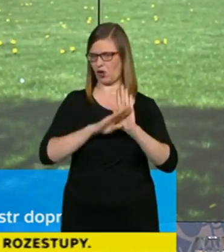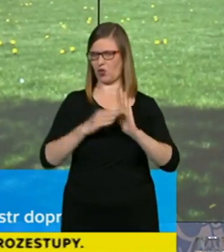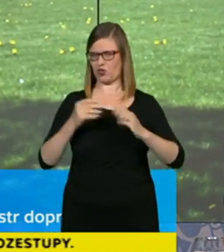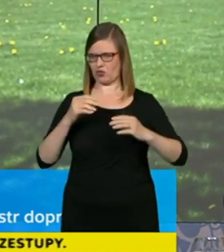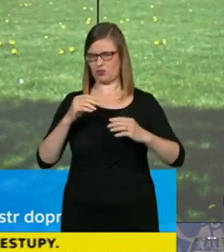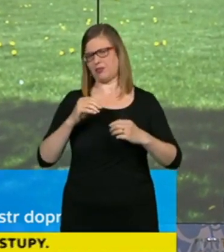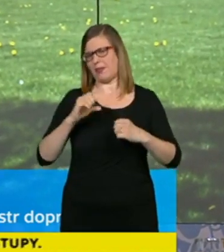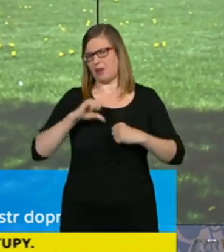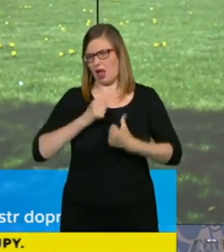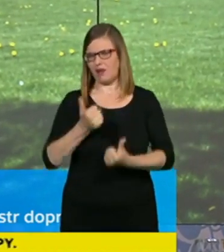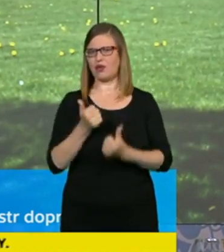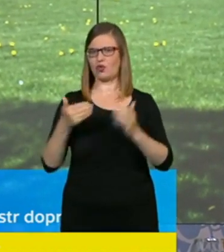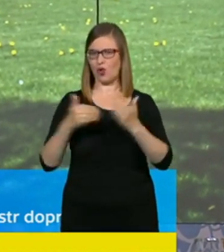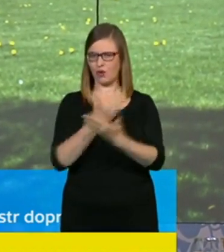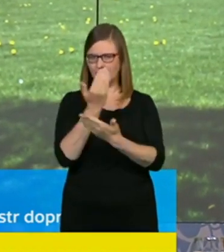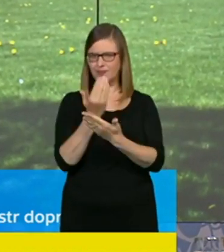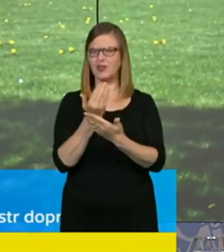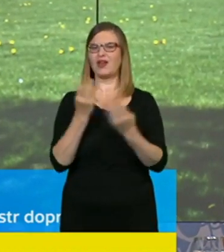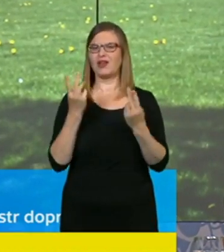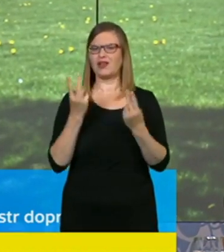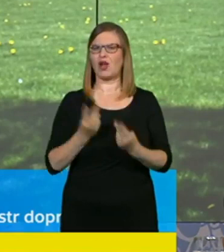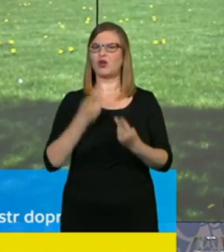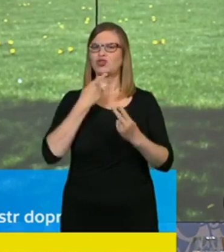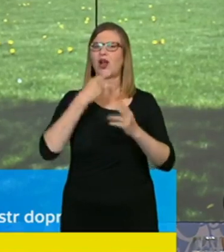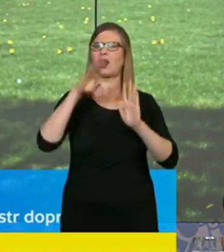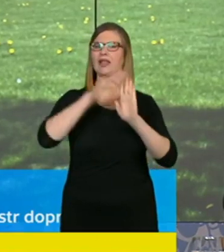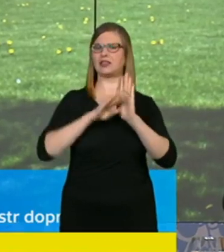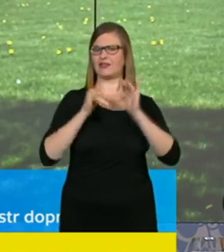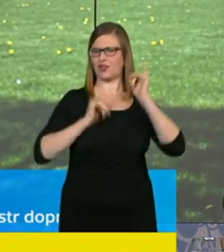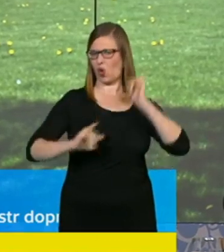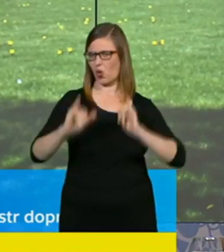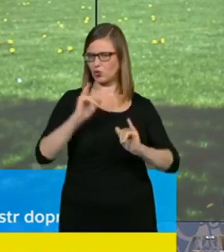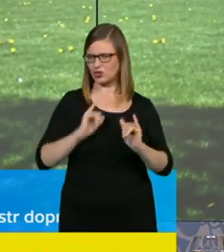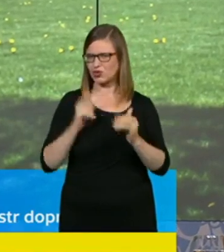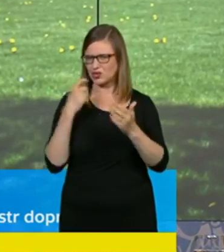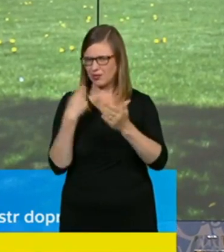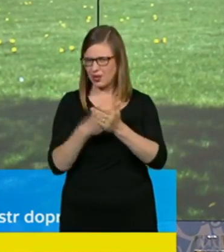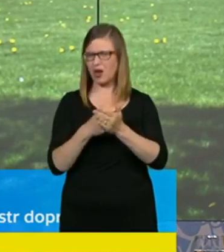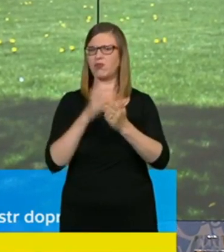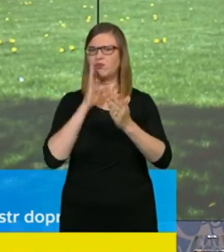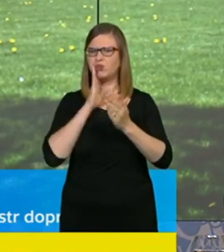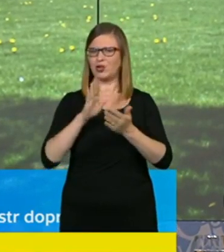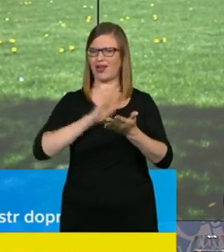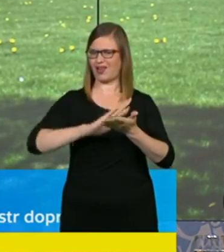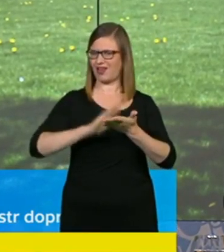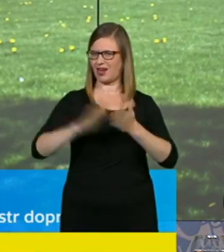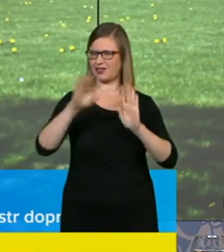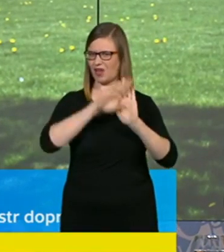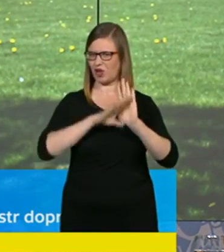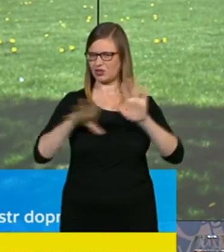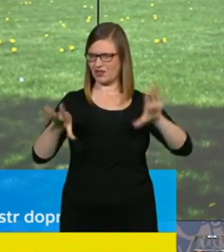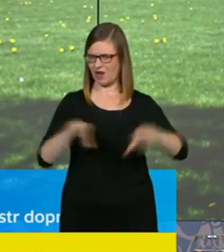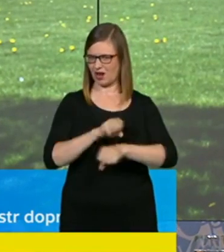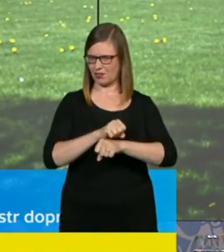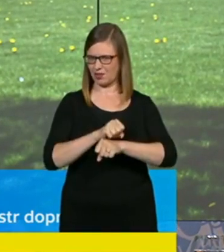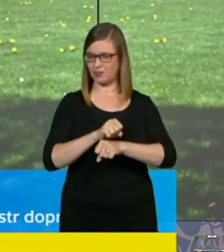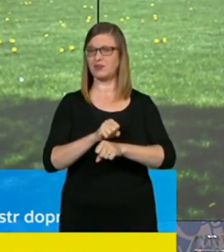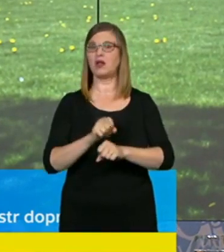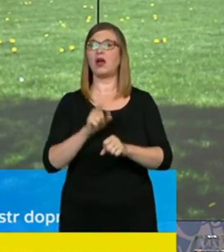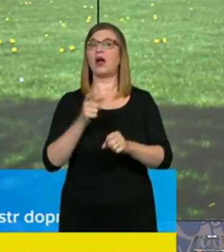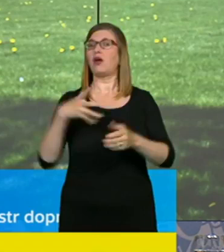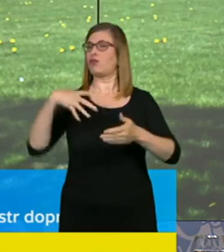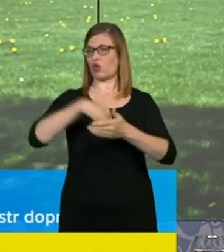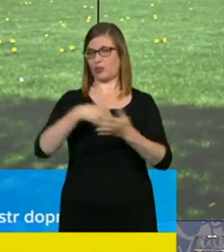legislativní nouze, který by měl za cíl zrychlit jednací řízení bez uveřejňování. S tím,